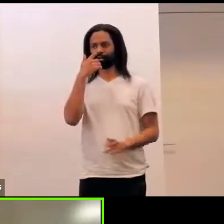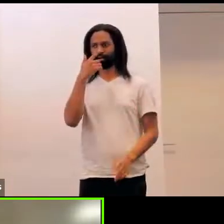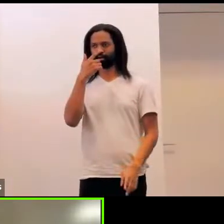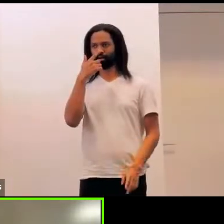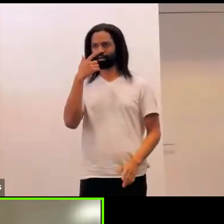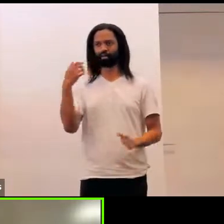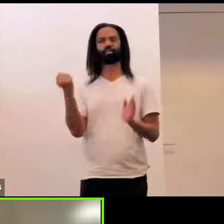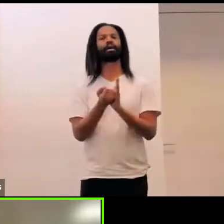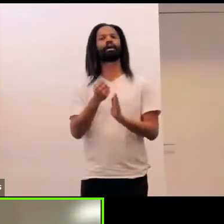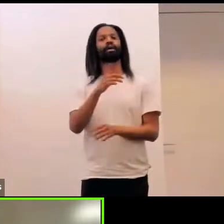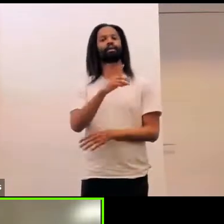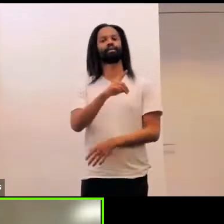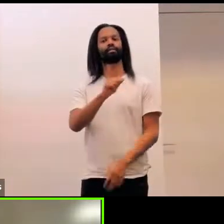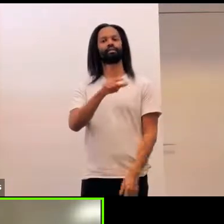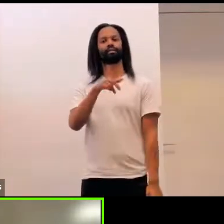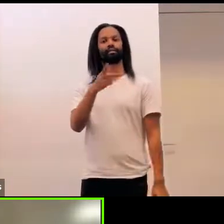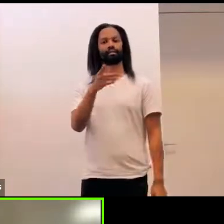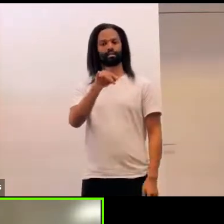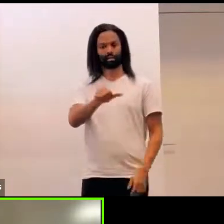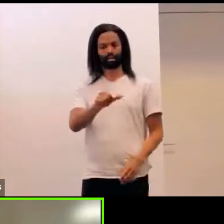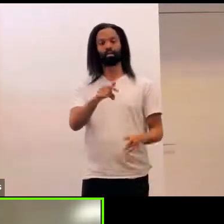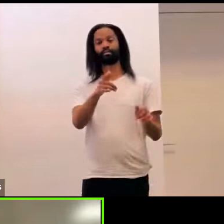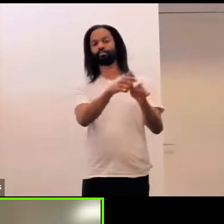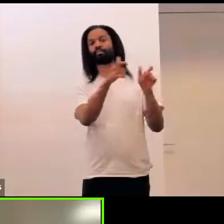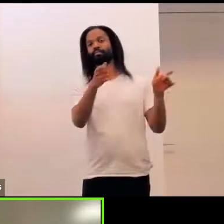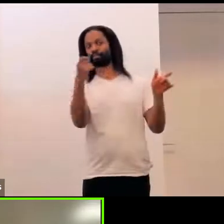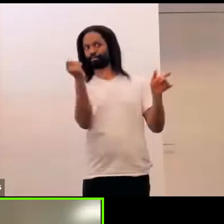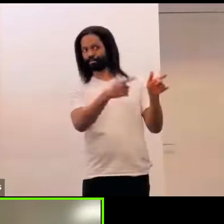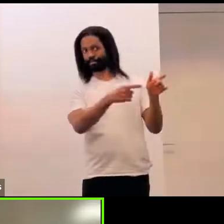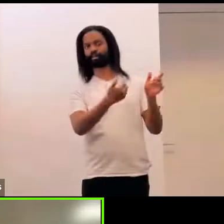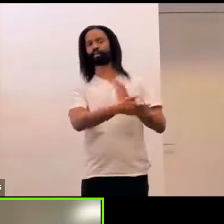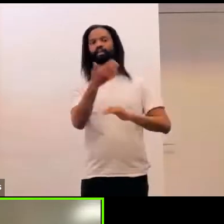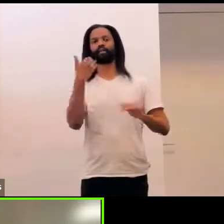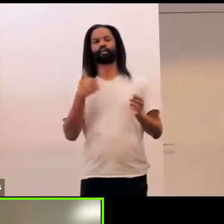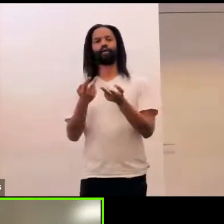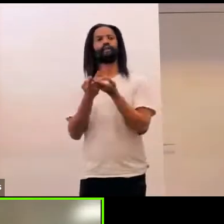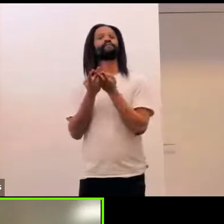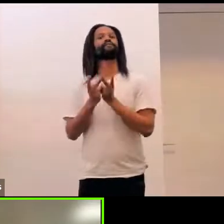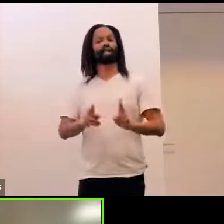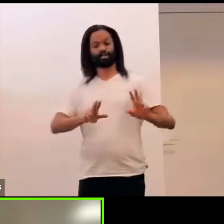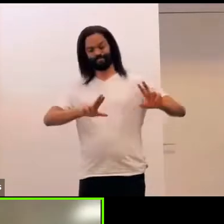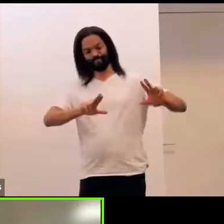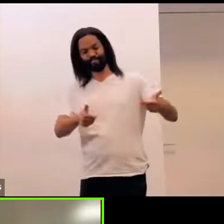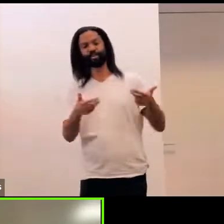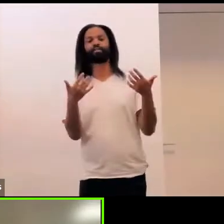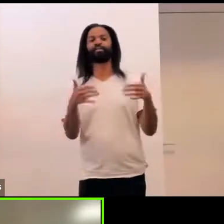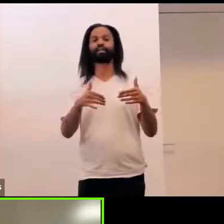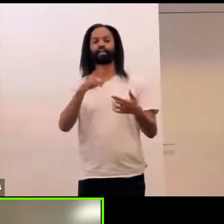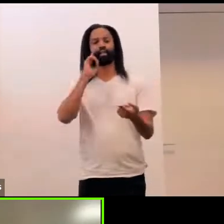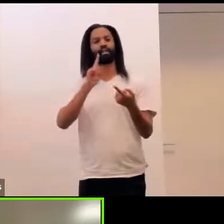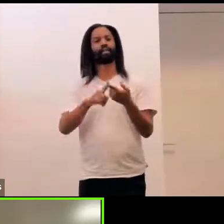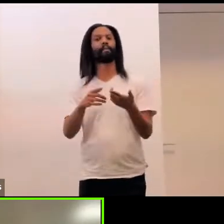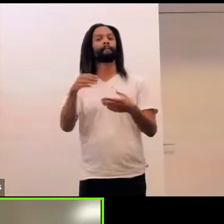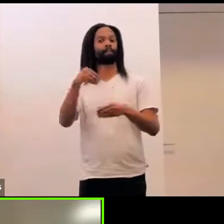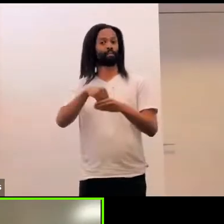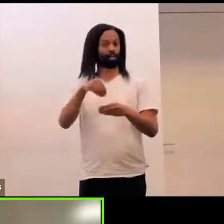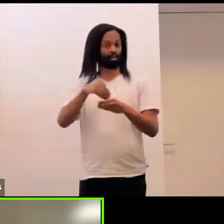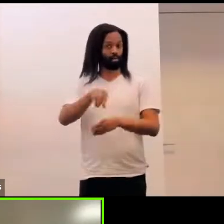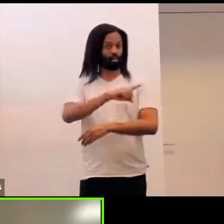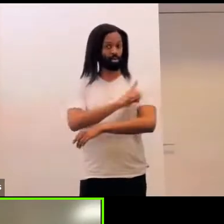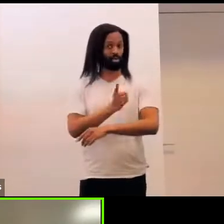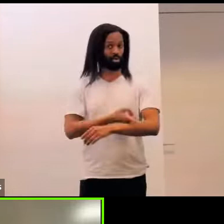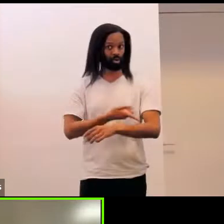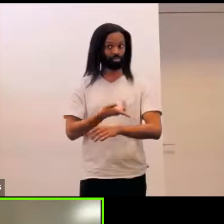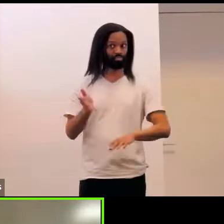le possesseur du marché initial, à contractualiser avec la ville sur un pourcentage d'économie d'énergie qui n'a jamais été